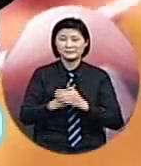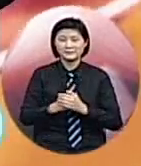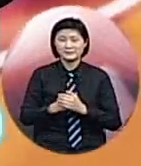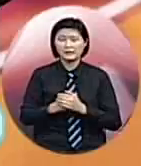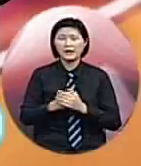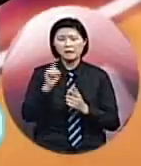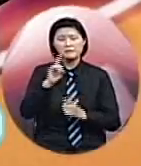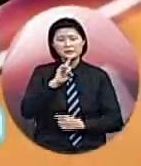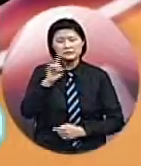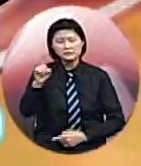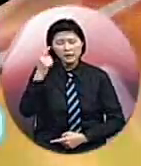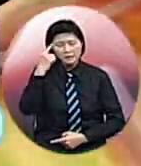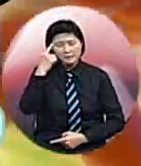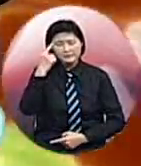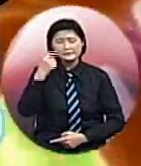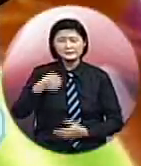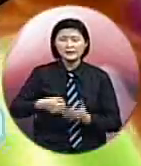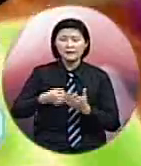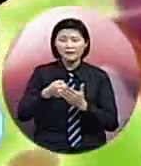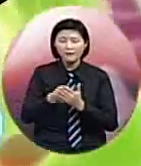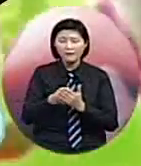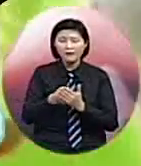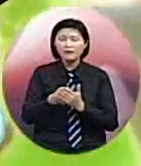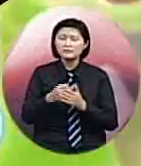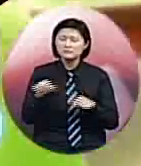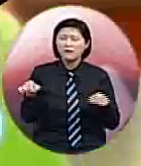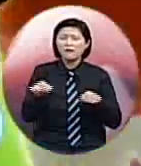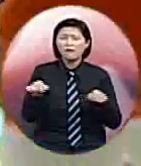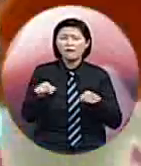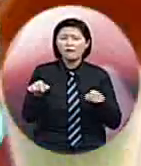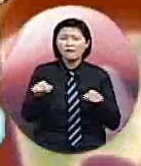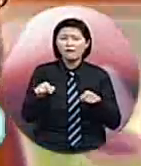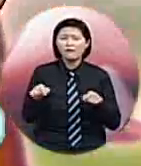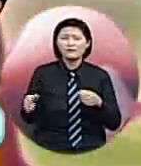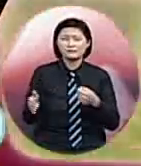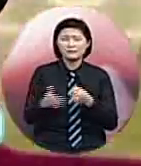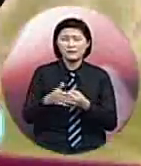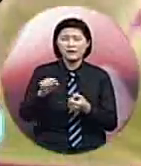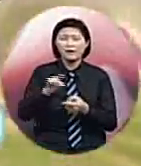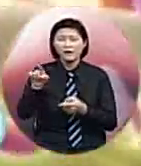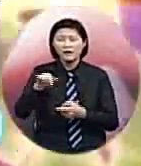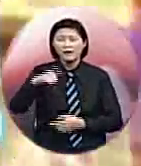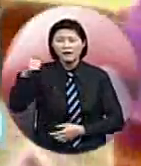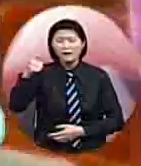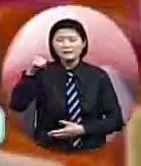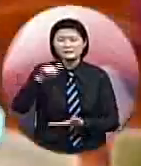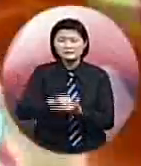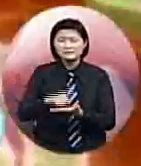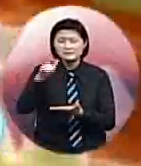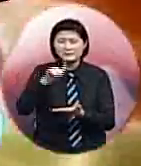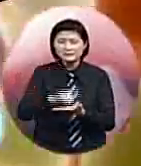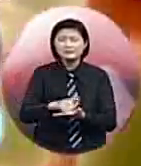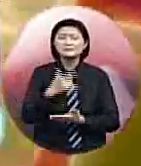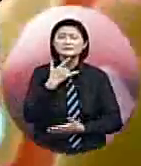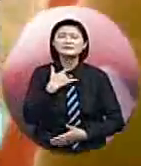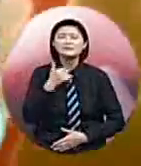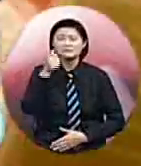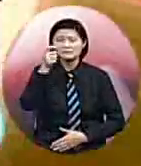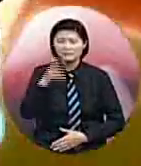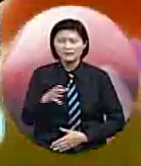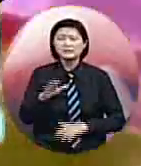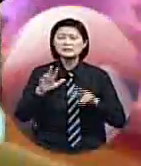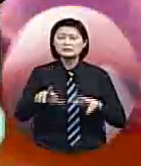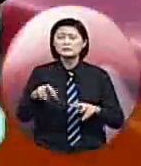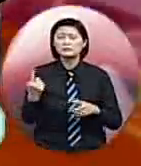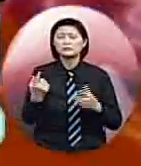근데 한번 해야 되겠다 하는데 사시나무 떨듯이 떨려가지고. 아이고. 끄는 적도 있고 그래요. 지금도 사시나무 떨듯이